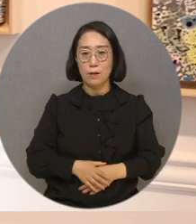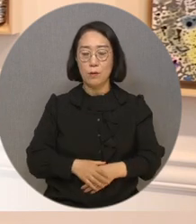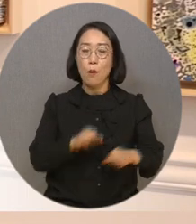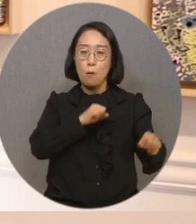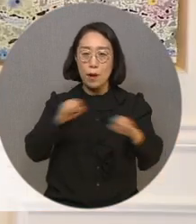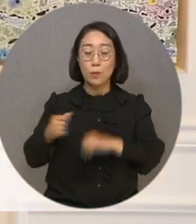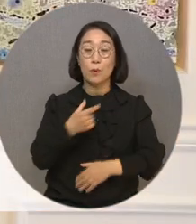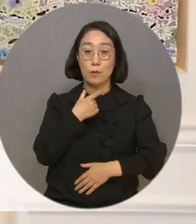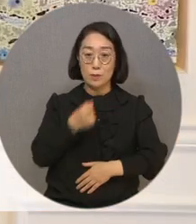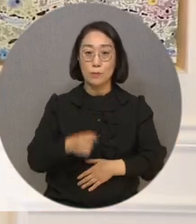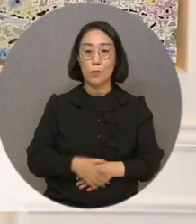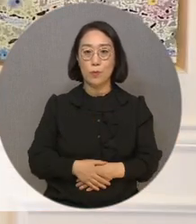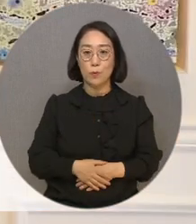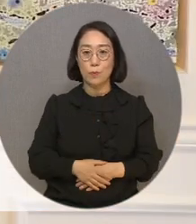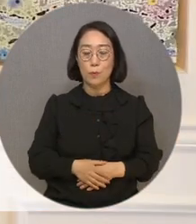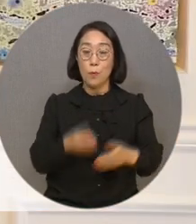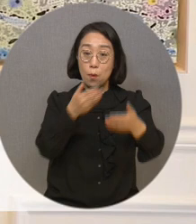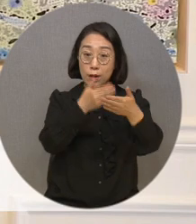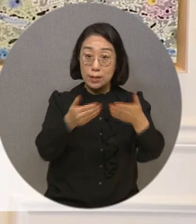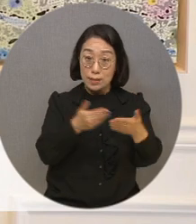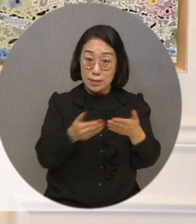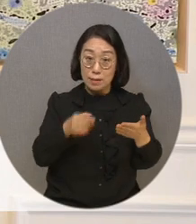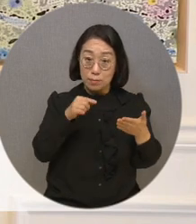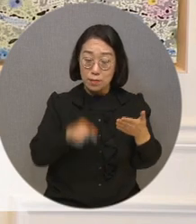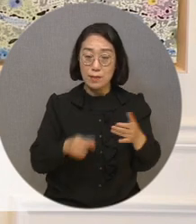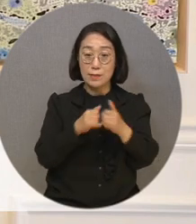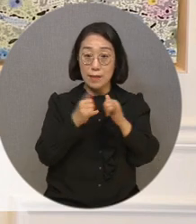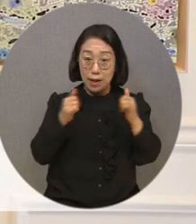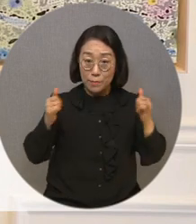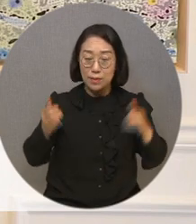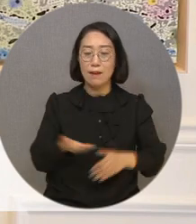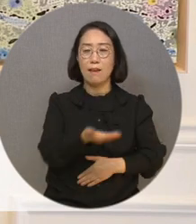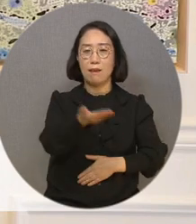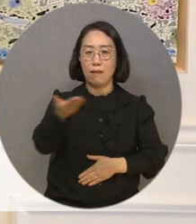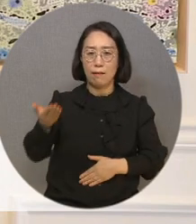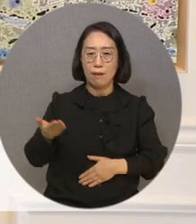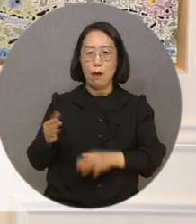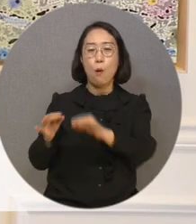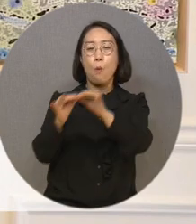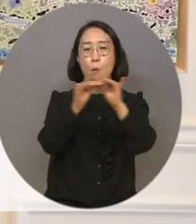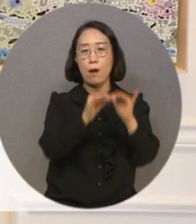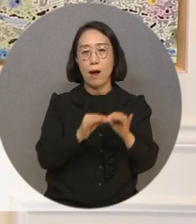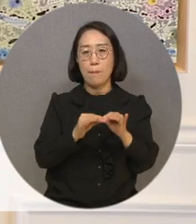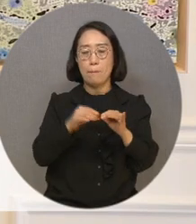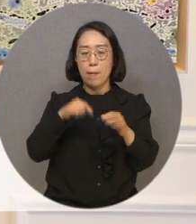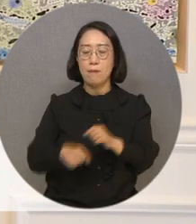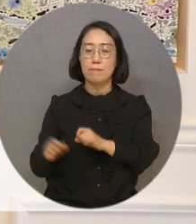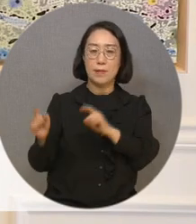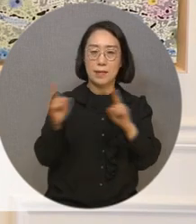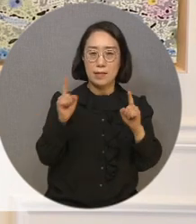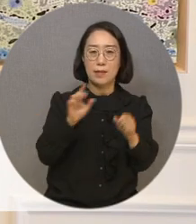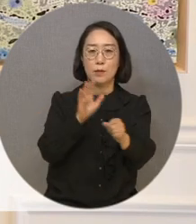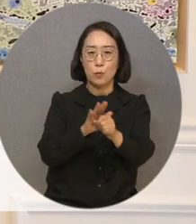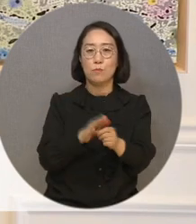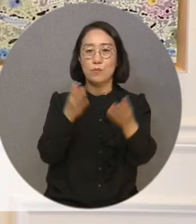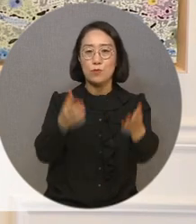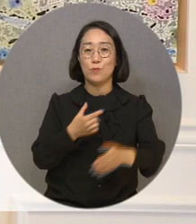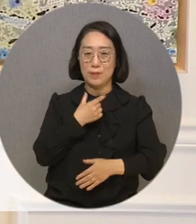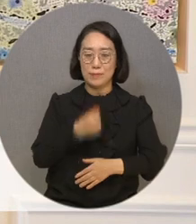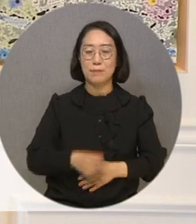하고 싶고요. 그 작품을 통해서 사람들에게 공감과 힐링을 줄 수 있는 그런 작품을 계속 하고자